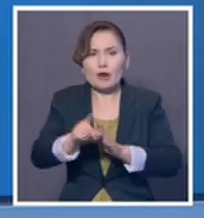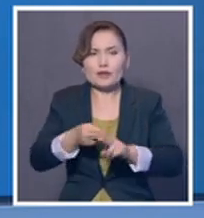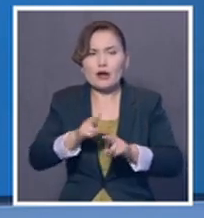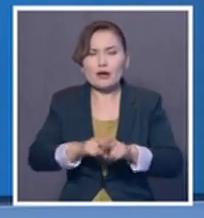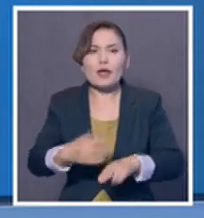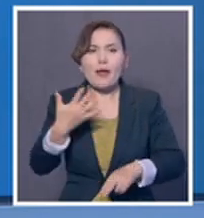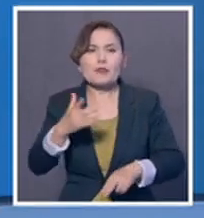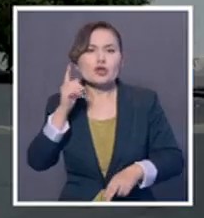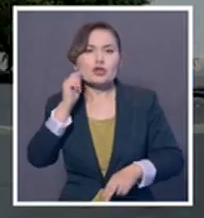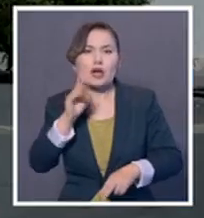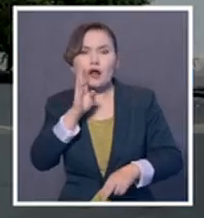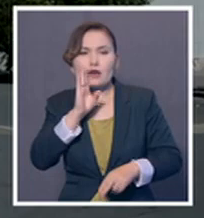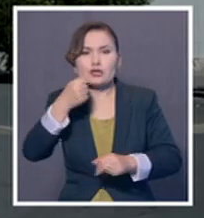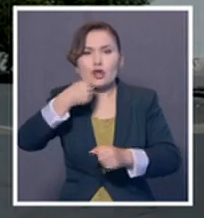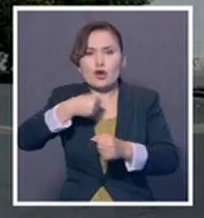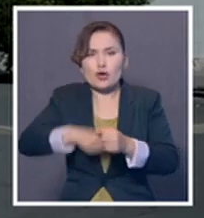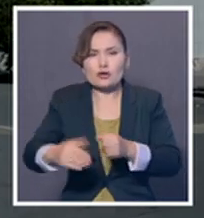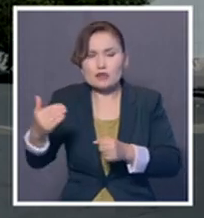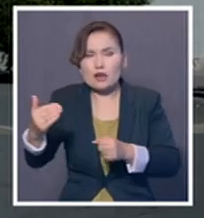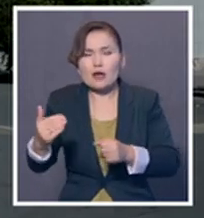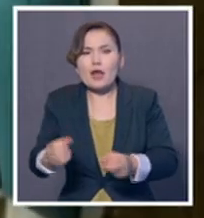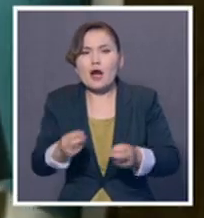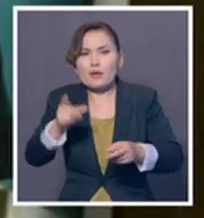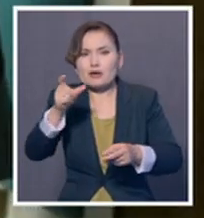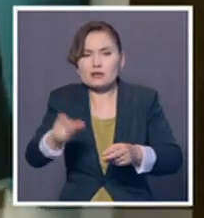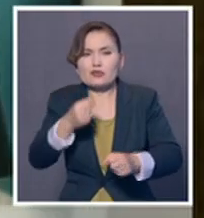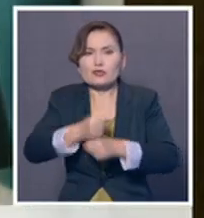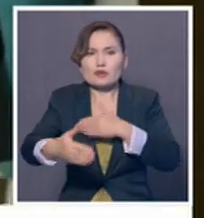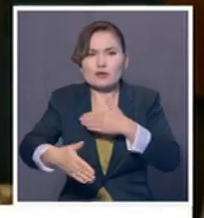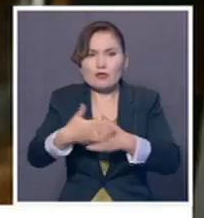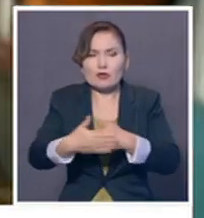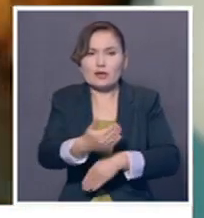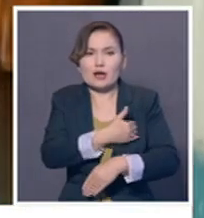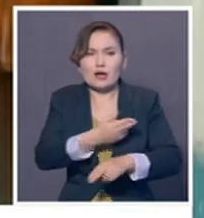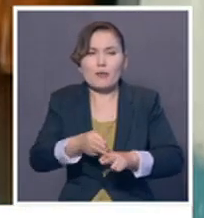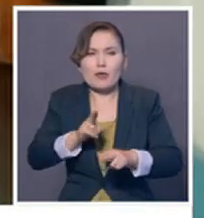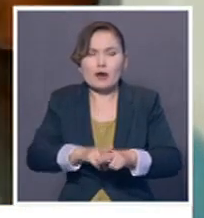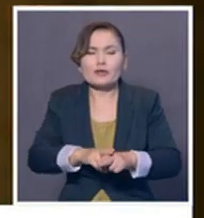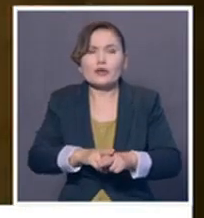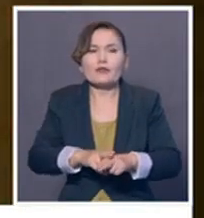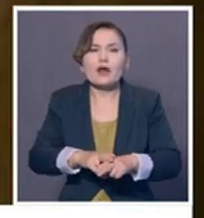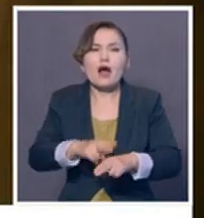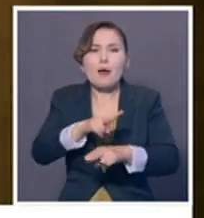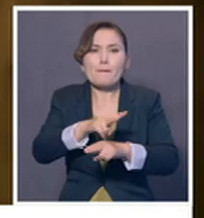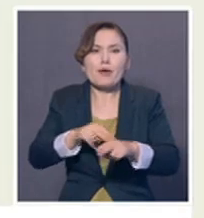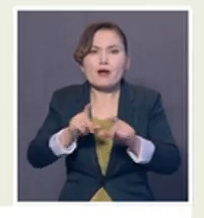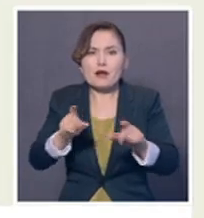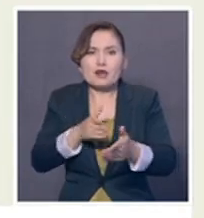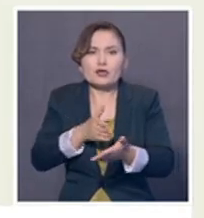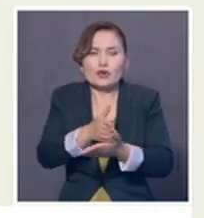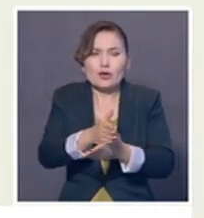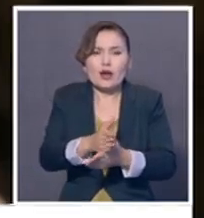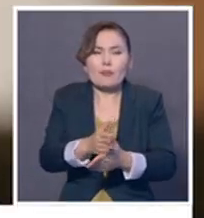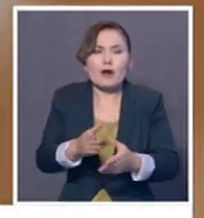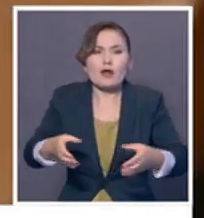жасар қызды зорлады делінген күдіктіні өз бетінше жазаламақ болған. Тастаяқпен қаруланып полиция ғимаратына кіруге әрекеттенген